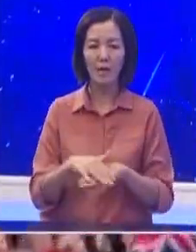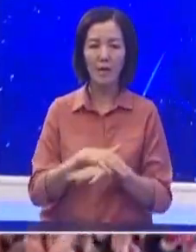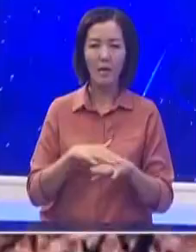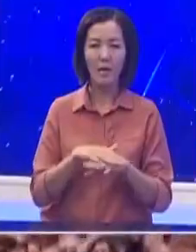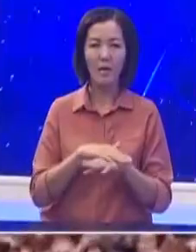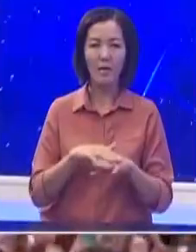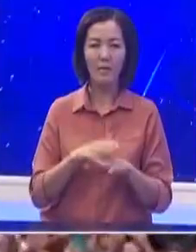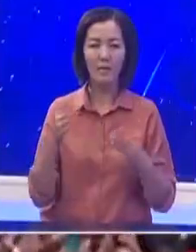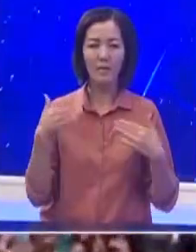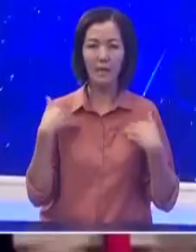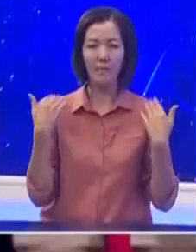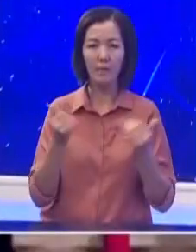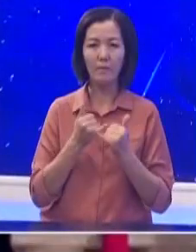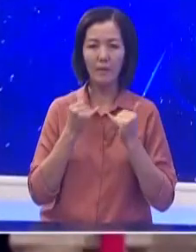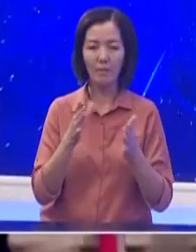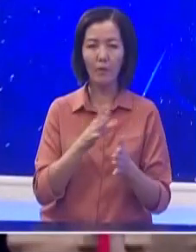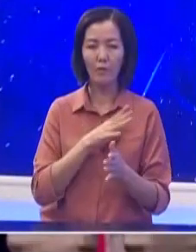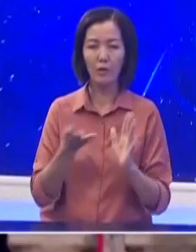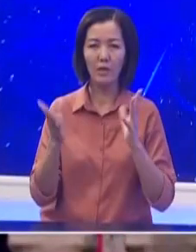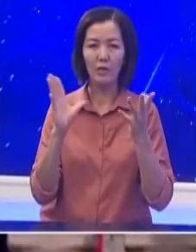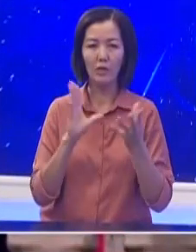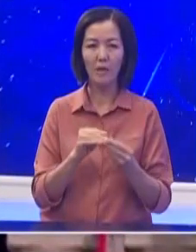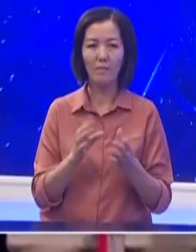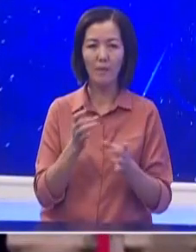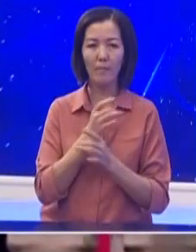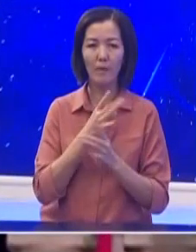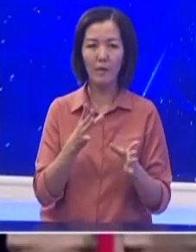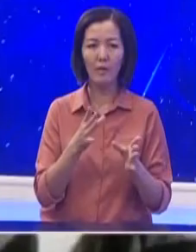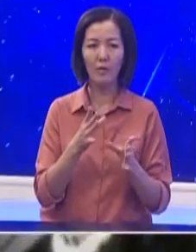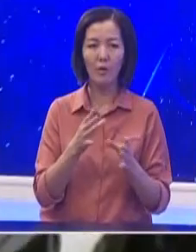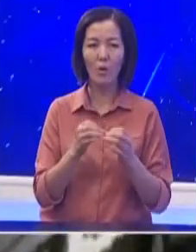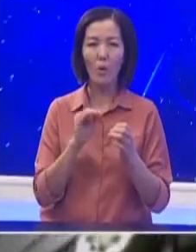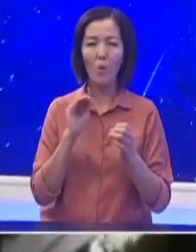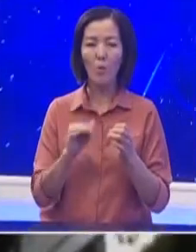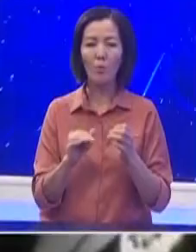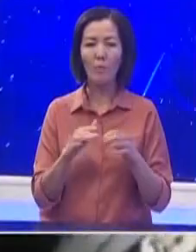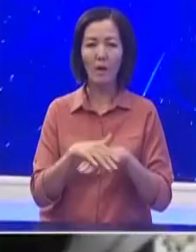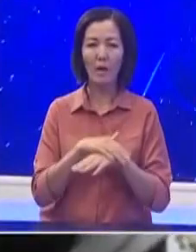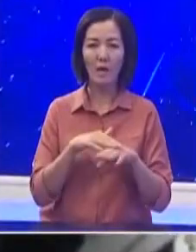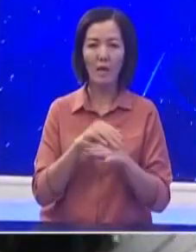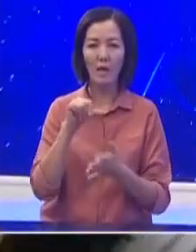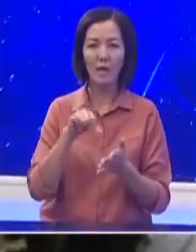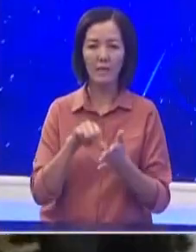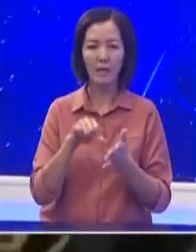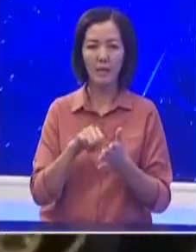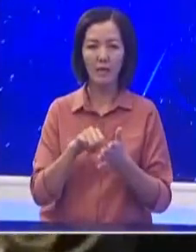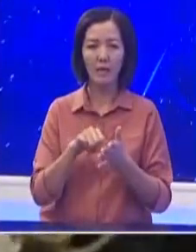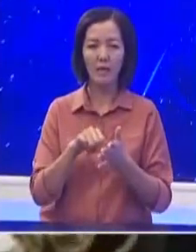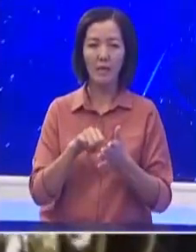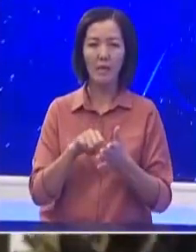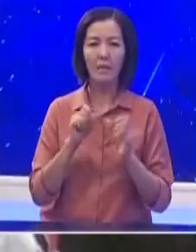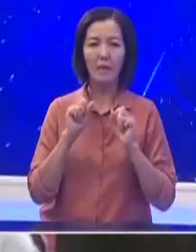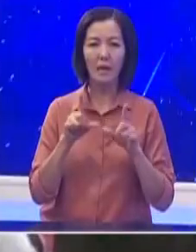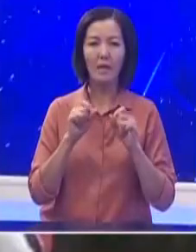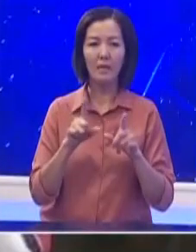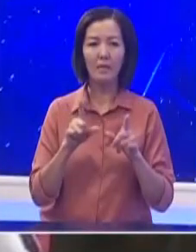жұртшылықпен сәлемдесіп ілтипат көрсетті. Жалпы платиналық мерейтойдың шарықтау шегі 10,000-нан астам адам қатысқан шеру болды. Алтын жалатылған